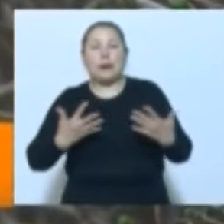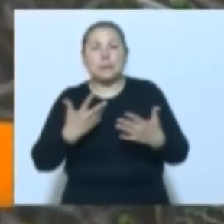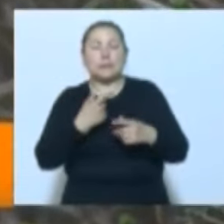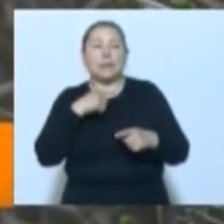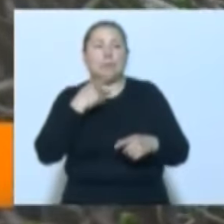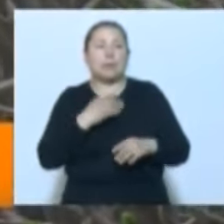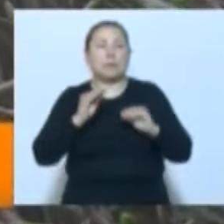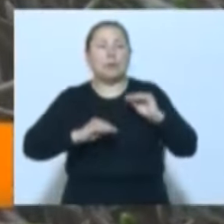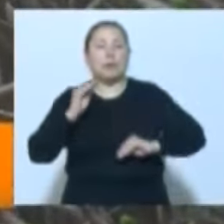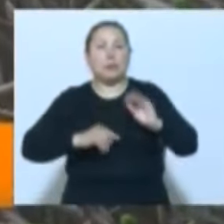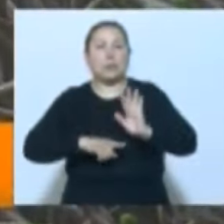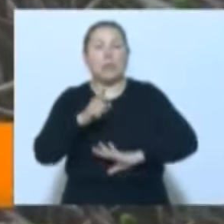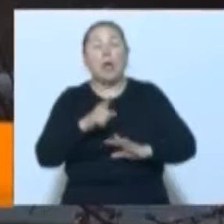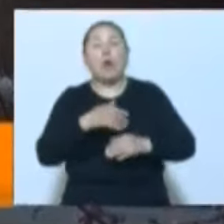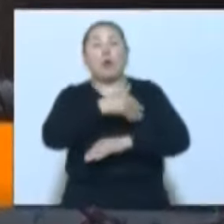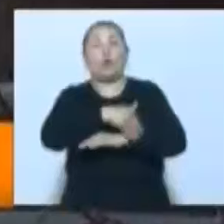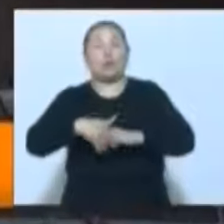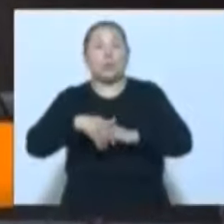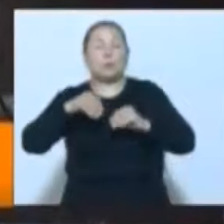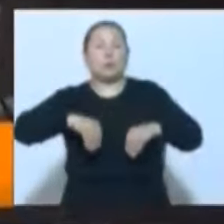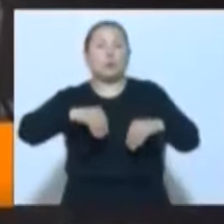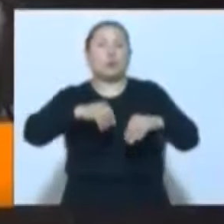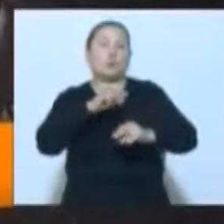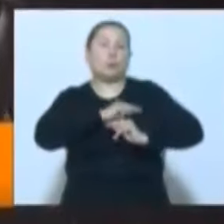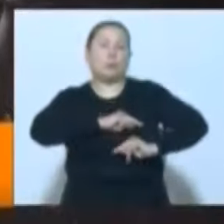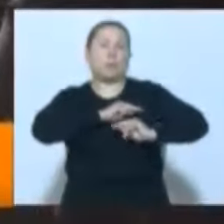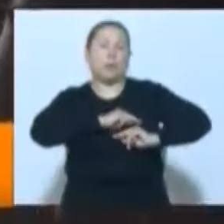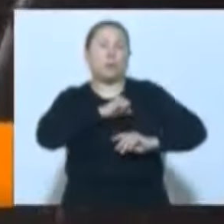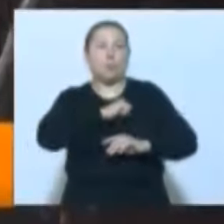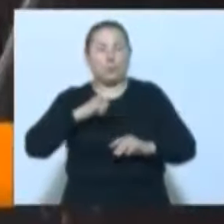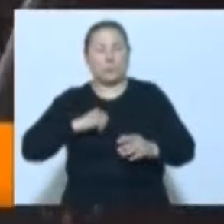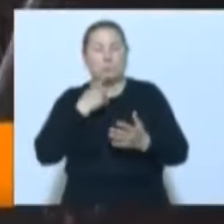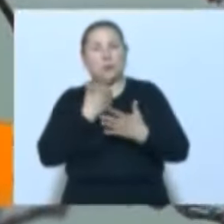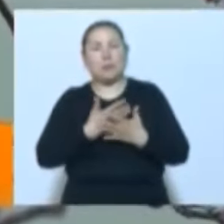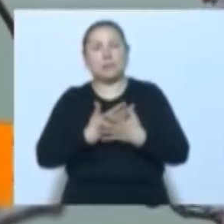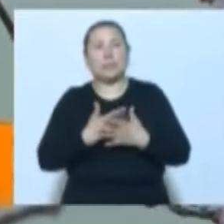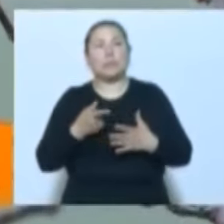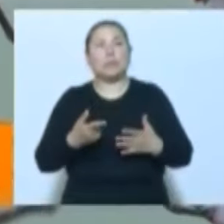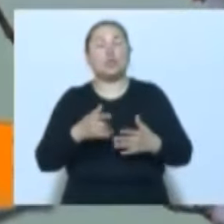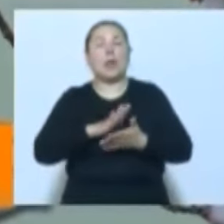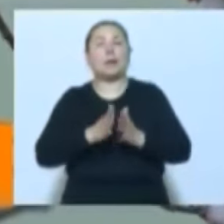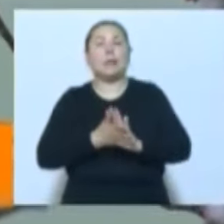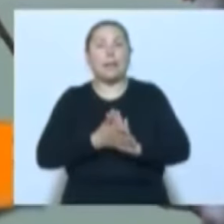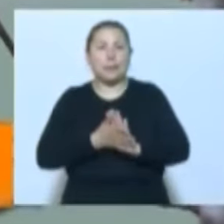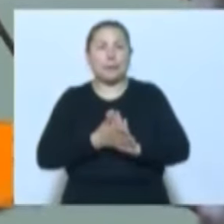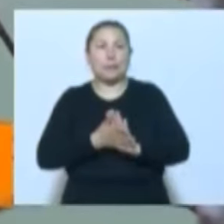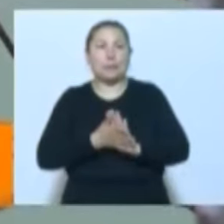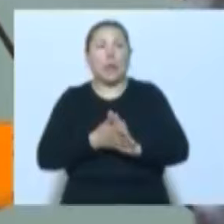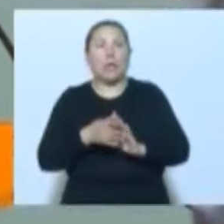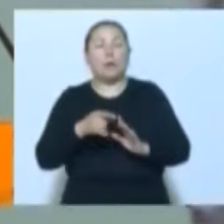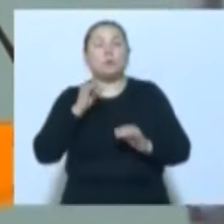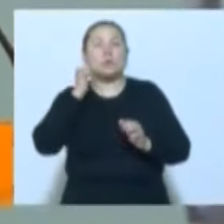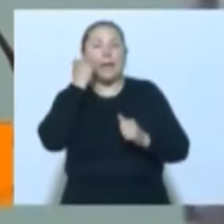былтыр жемісін бере бастады. Көшет отырғызып оны суару жұмыстарын бағбанның өзі атқарады. Жасыл желектің жағдайын жіті қадағалап, арам